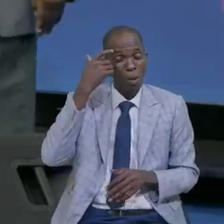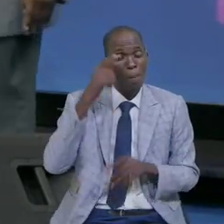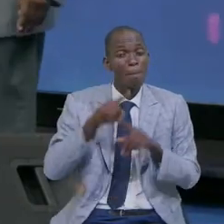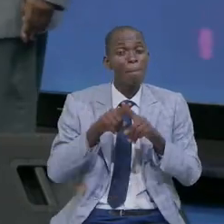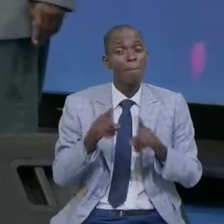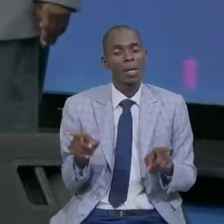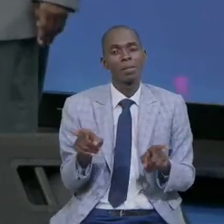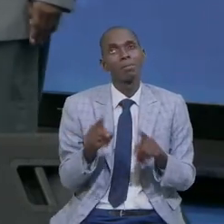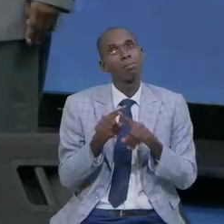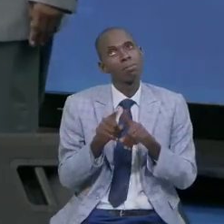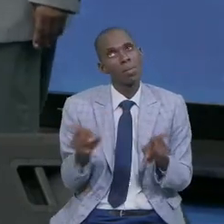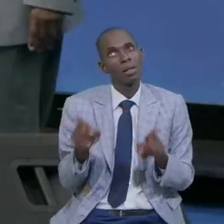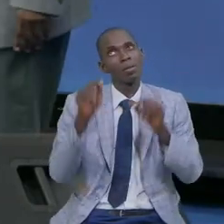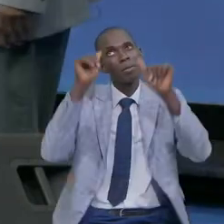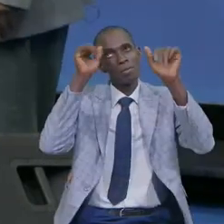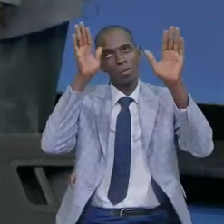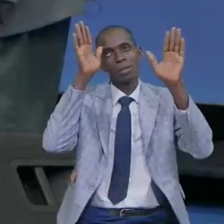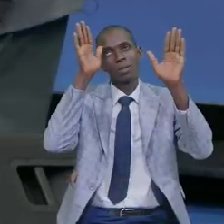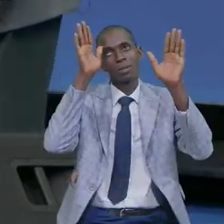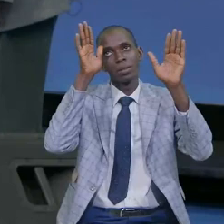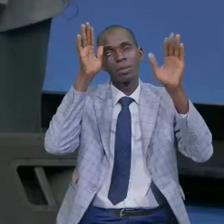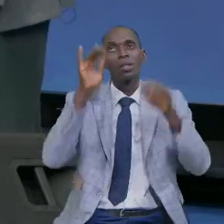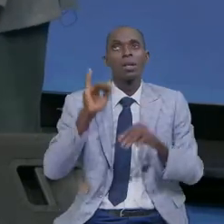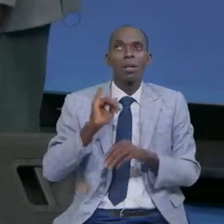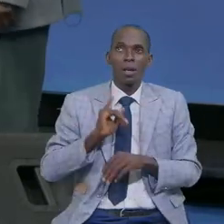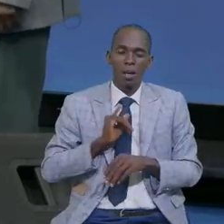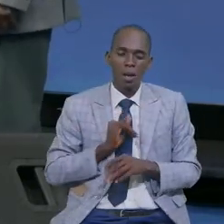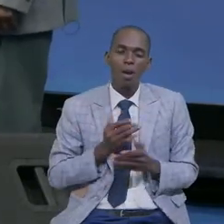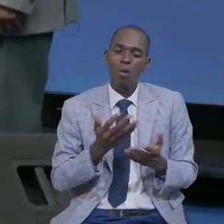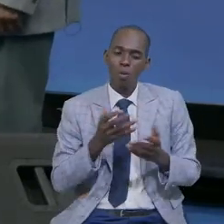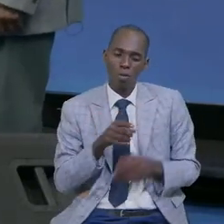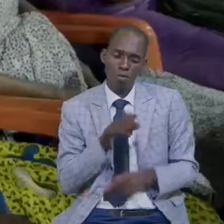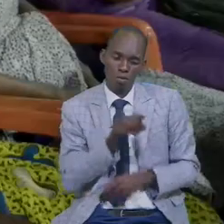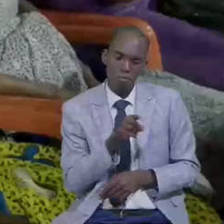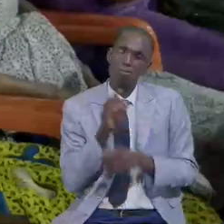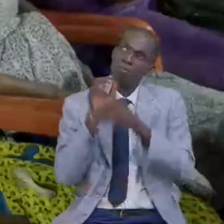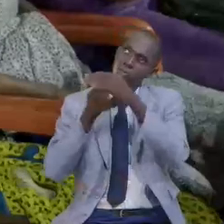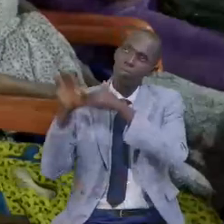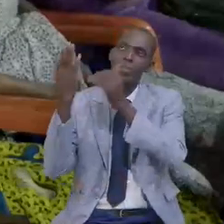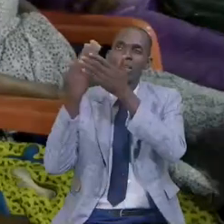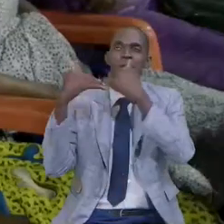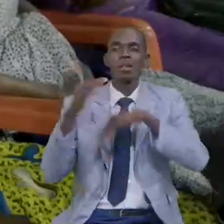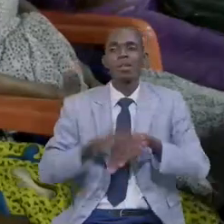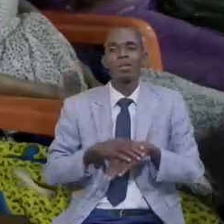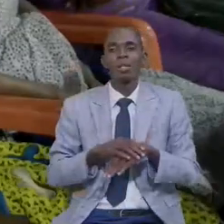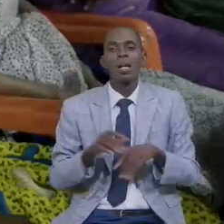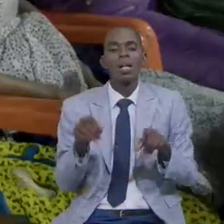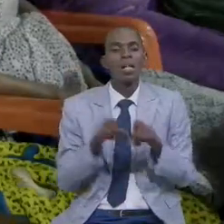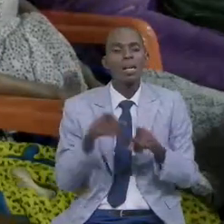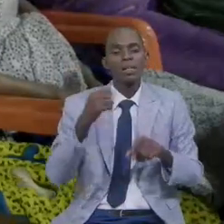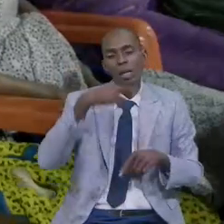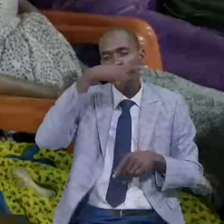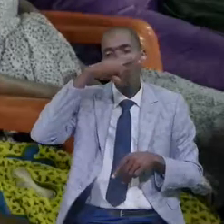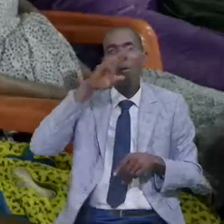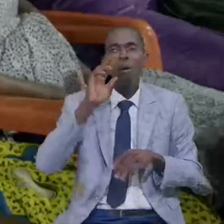Mais, Père, je veux qu'il soit au ciel, comme le brigand sur la